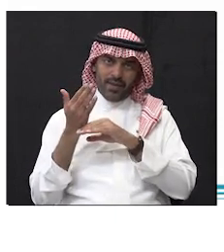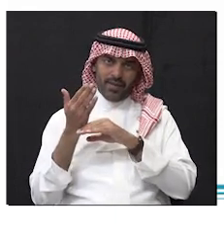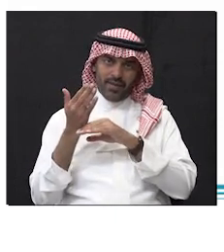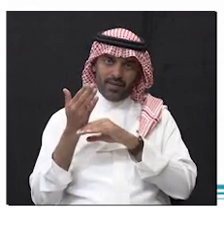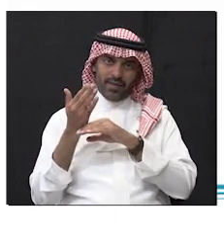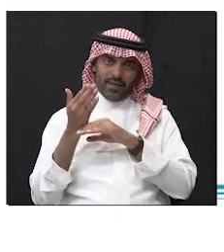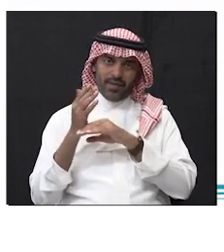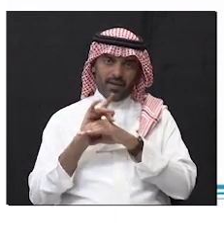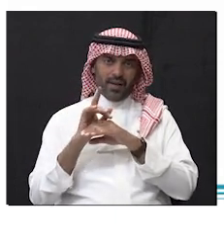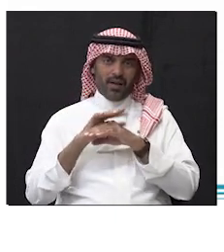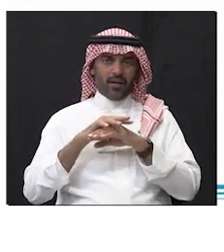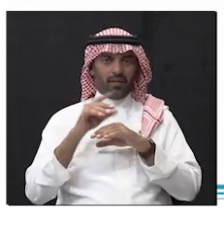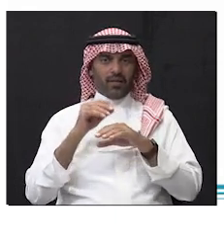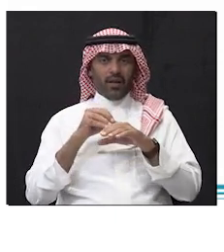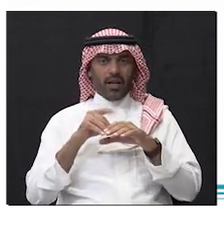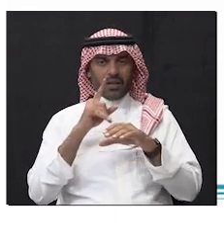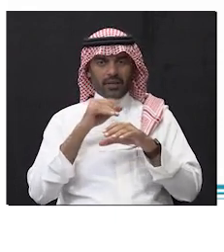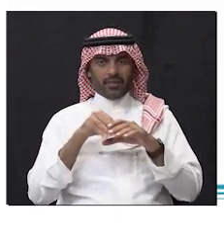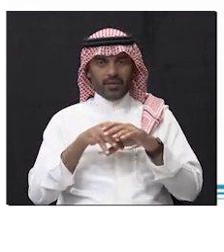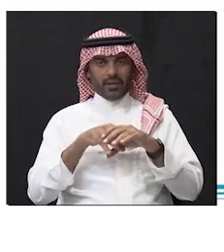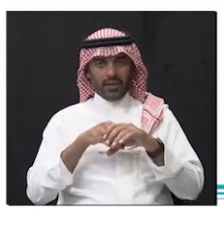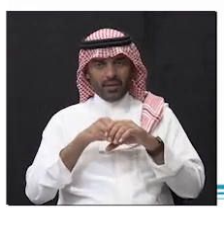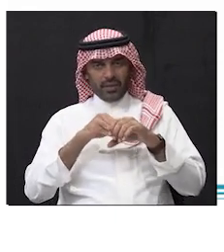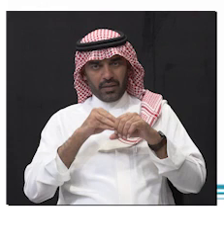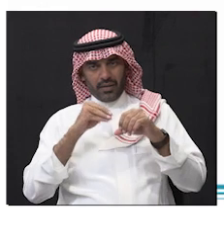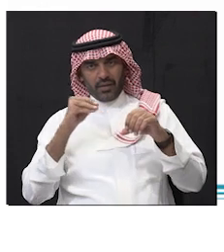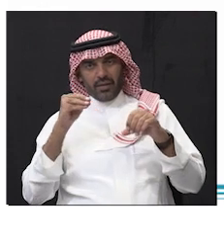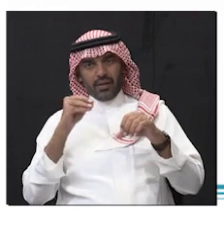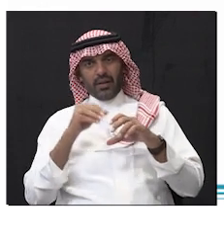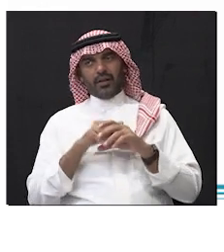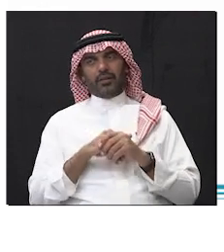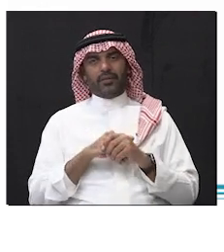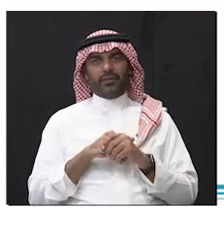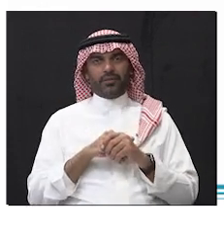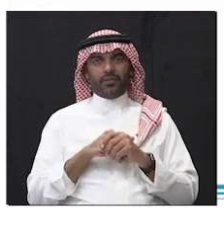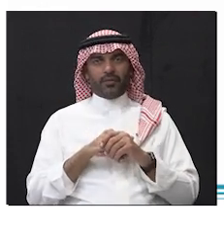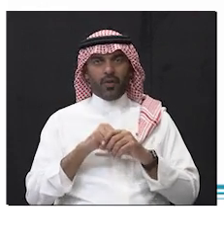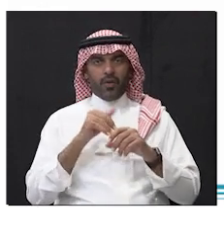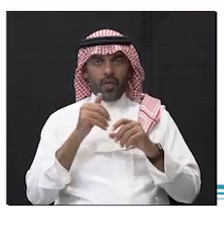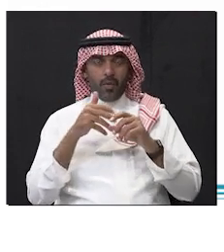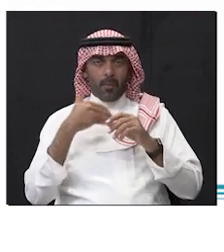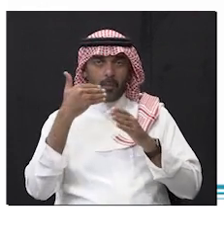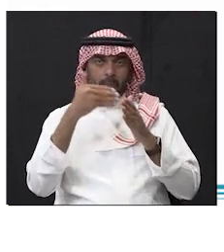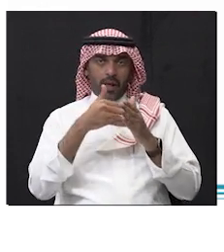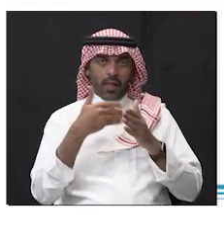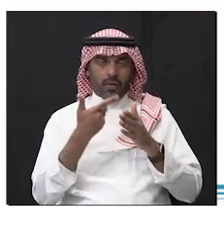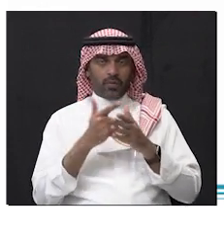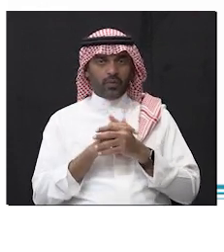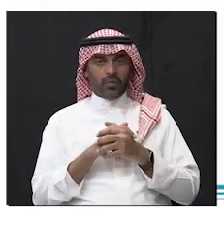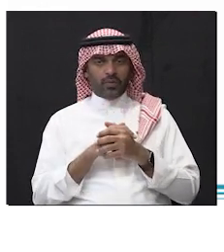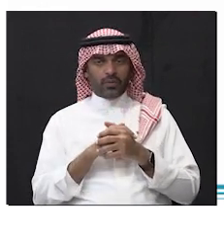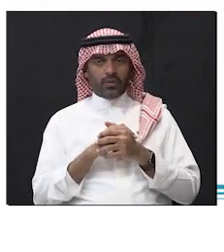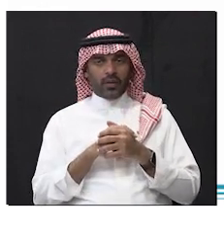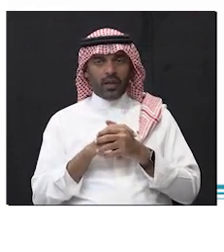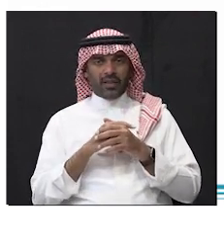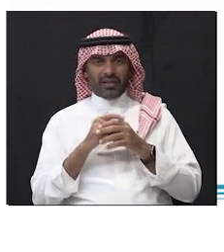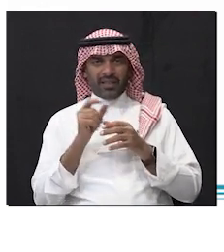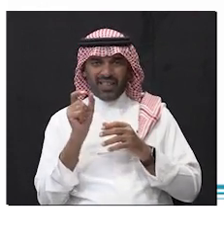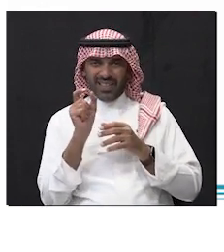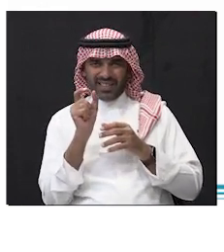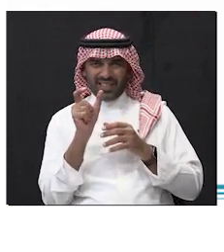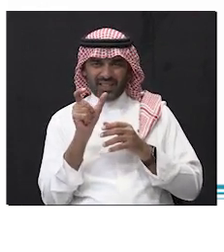نمو الحيوان، وبالتالي تحتاج إلى أنها تمر بعملية الانسلاخ. بعد ذلك الحشرة